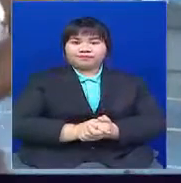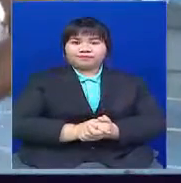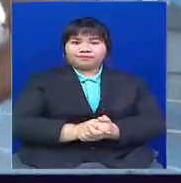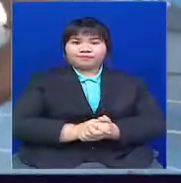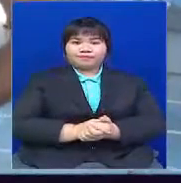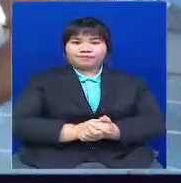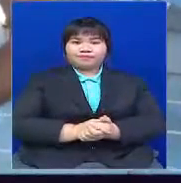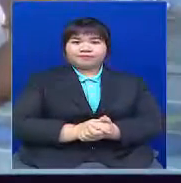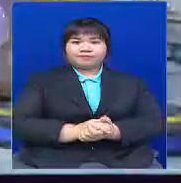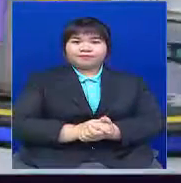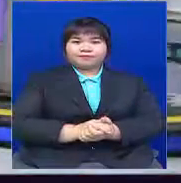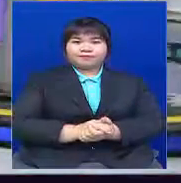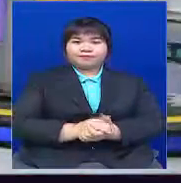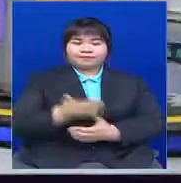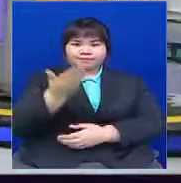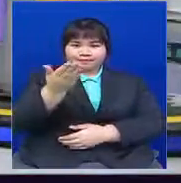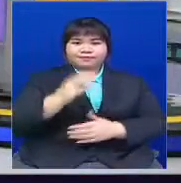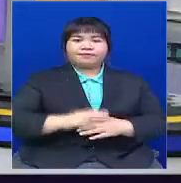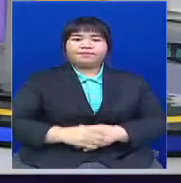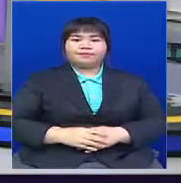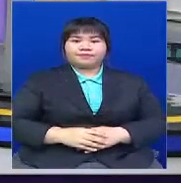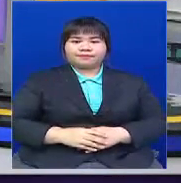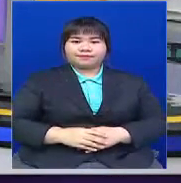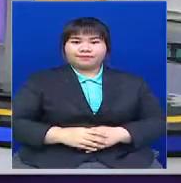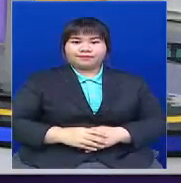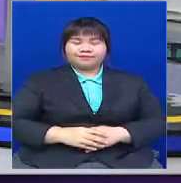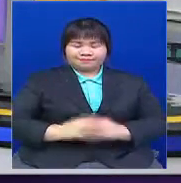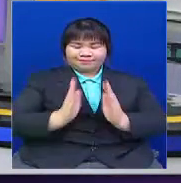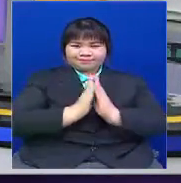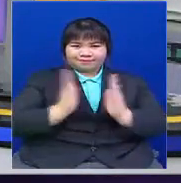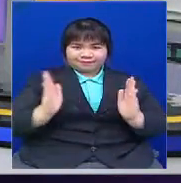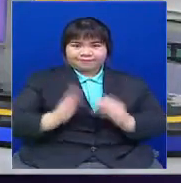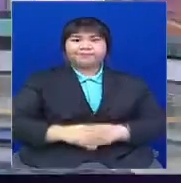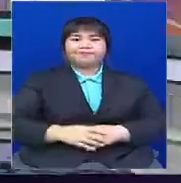มิตรภาพที่65ช่วงนี้เชิญกลับไปทางสถานีครับ ขอบคุณครับคุณอัยราครับ